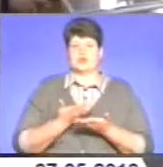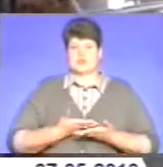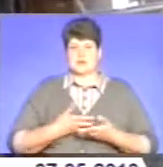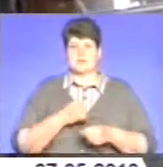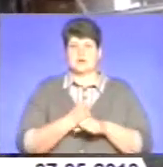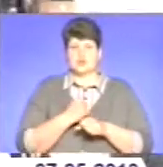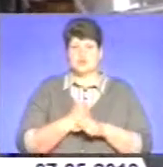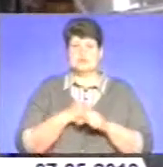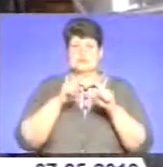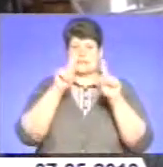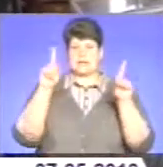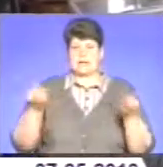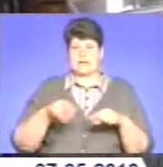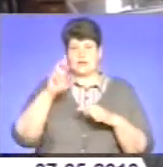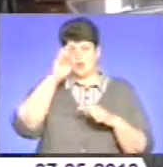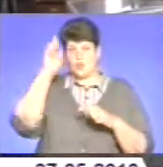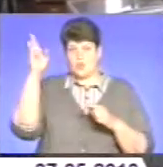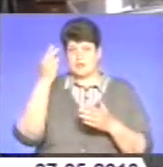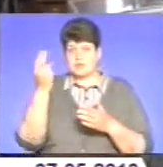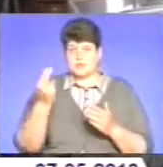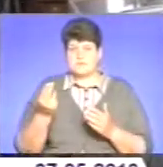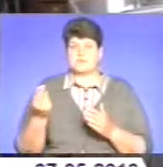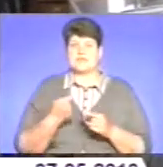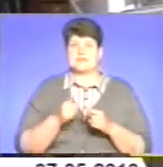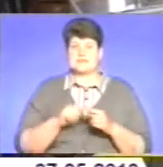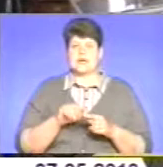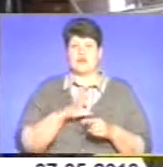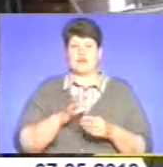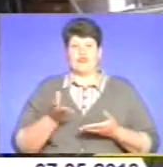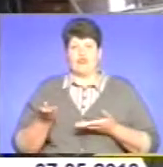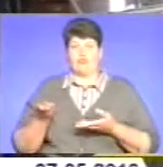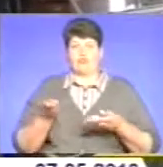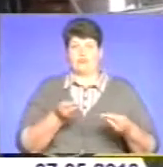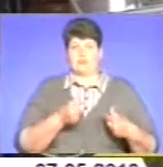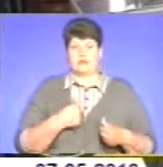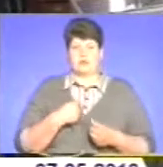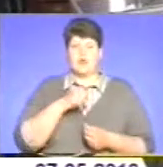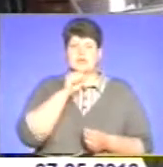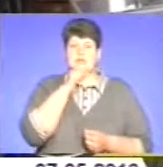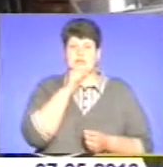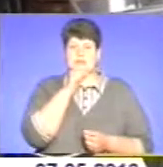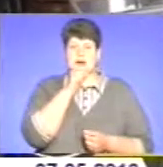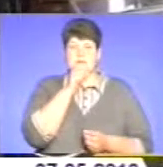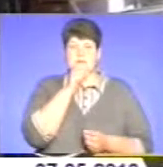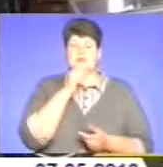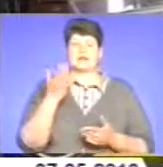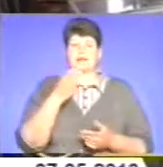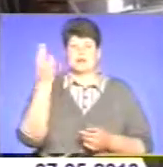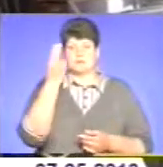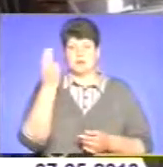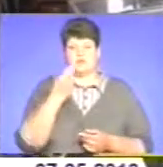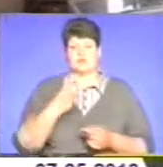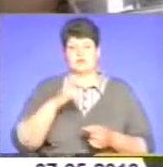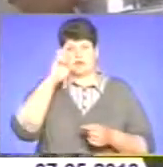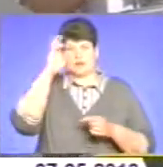все-таки був певний період і в дитинстві. Це вплив все-таки робіт мого дідуся, який писав ікону.